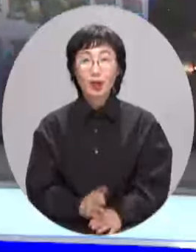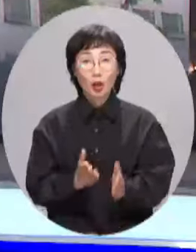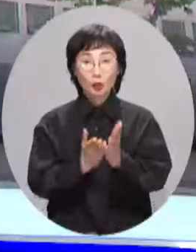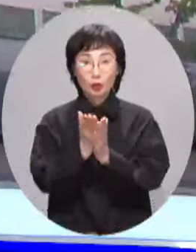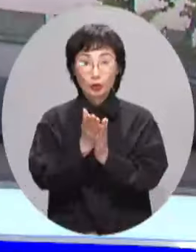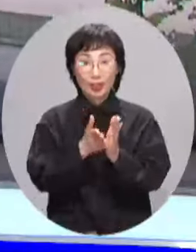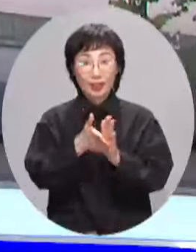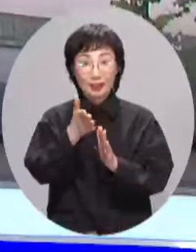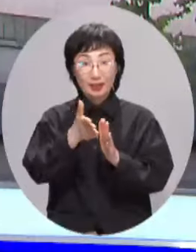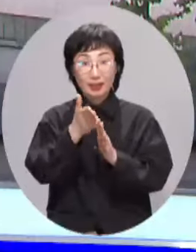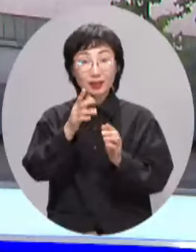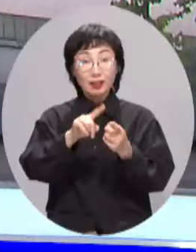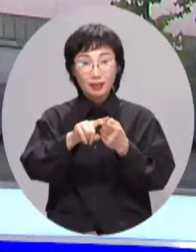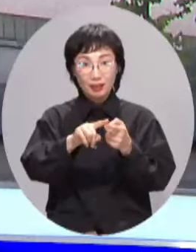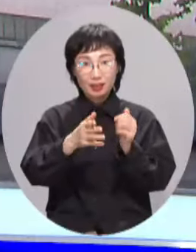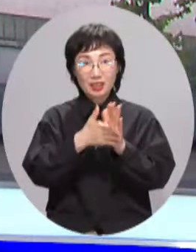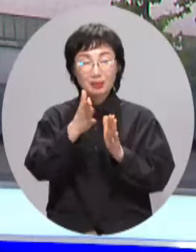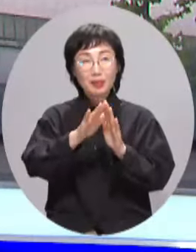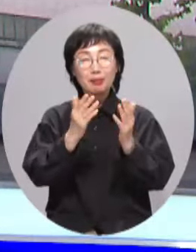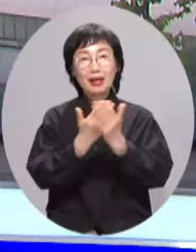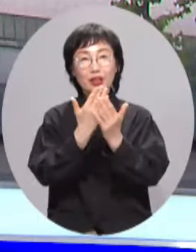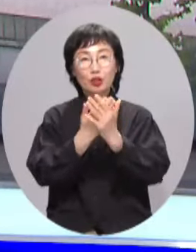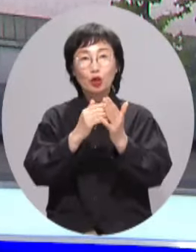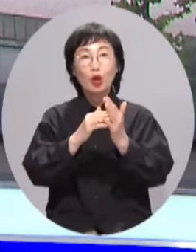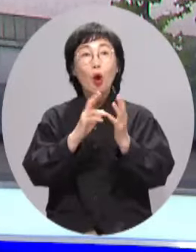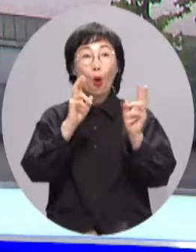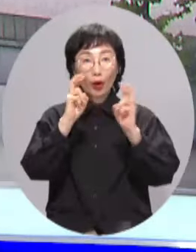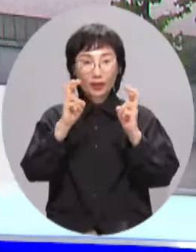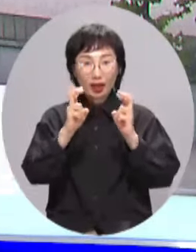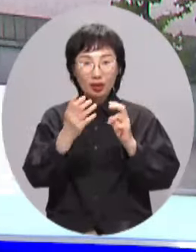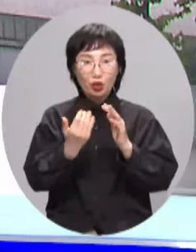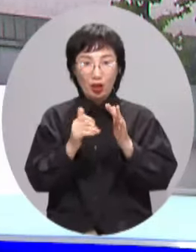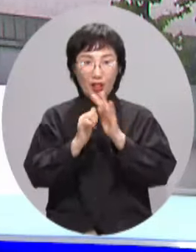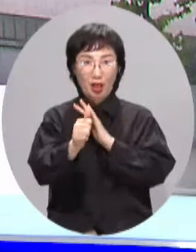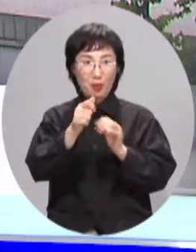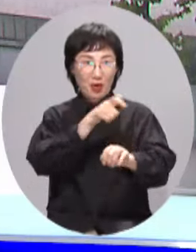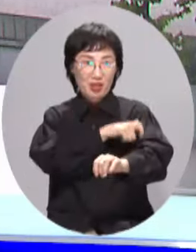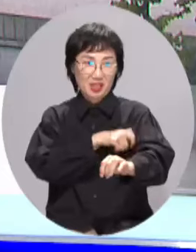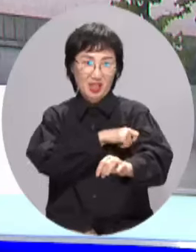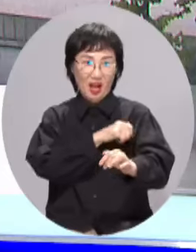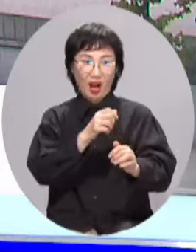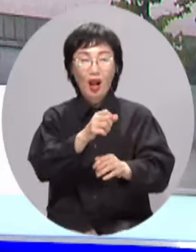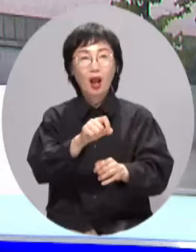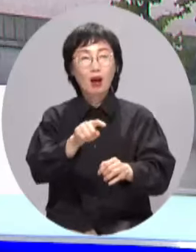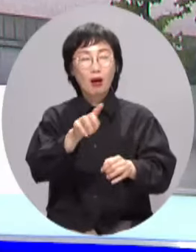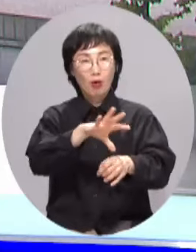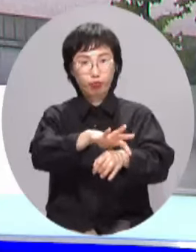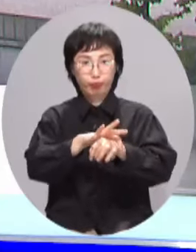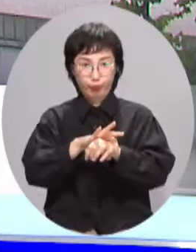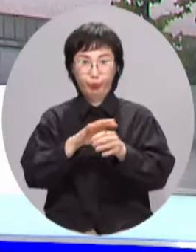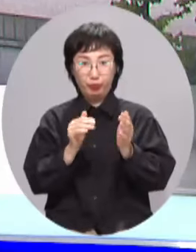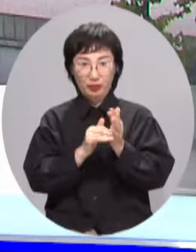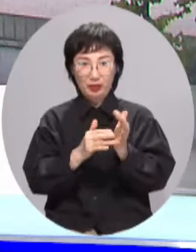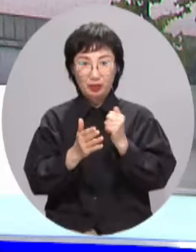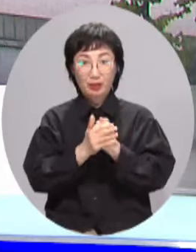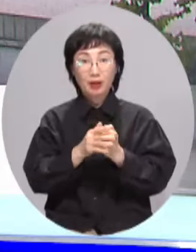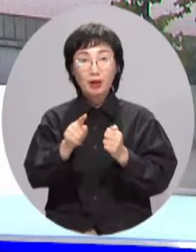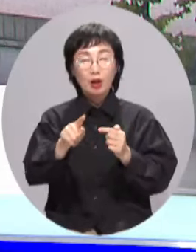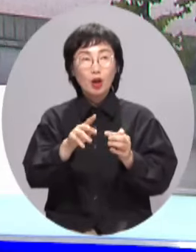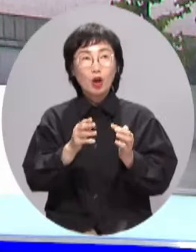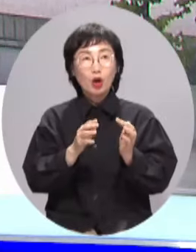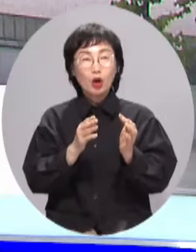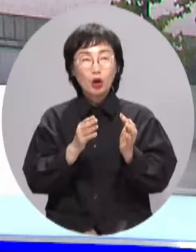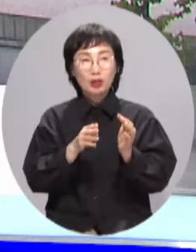군산시가 출자한 군산 시민 발전 주식 회사의 전직 대표 이사가 구속됐습니다 강임 중 군산 시장의 최 측근으로